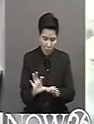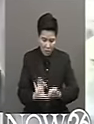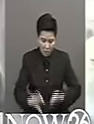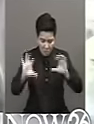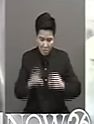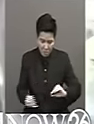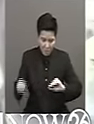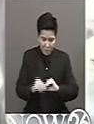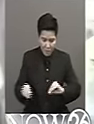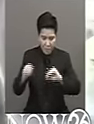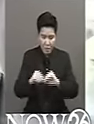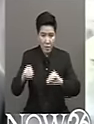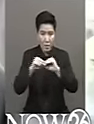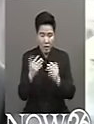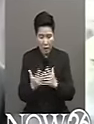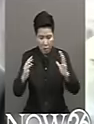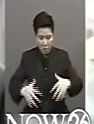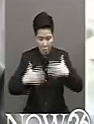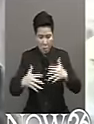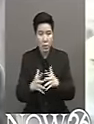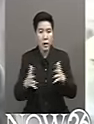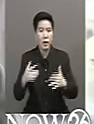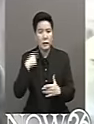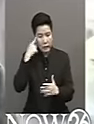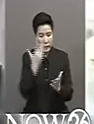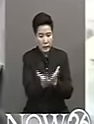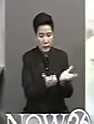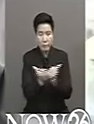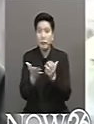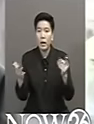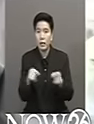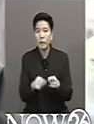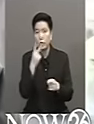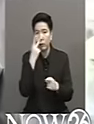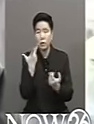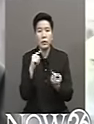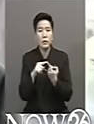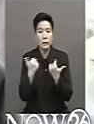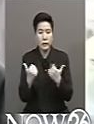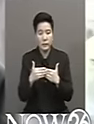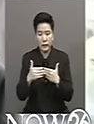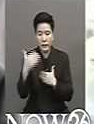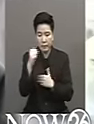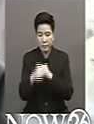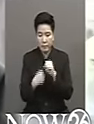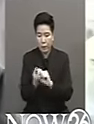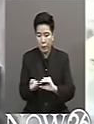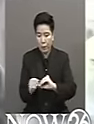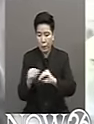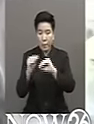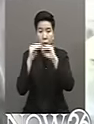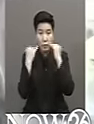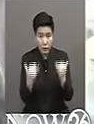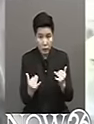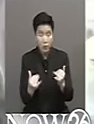ขึ้นนะครับซึ่งจะทำให้หนี้เขามากขึ้นนะครับเราก็เห็นเลยว่านั่นแหละทำไม US treasury10ปีมันถึงเพิ่มขึ้นขนาดนั้นนะครับ